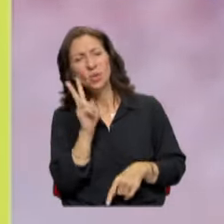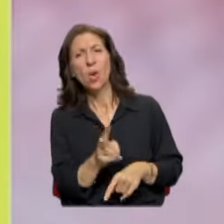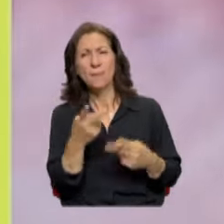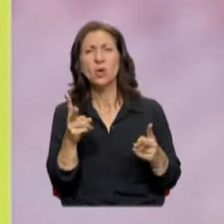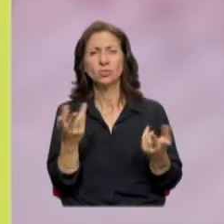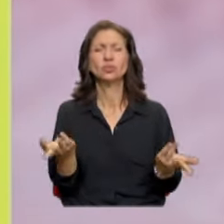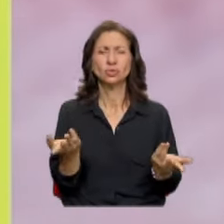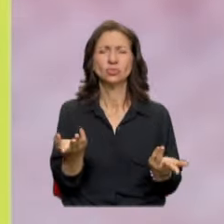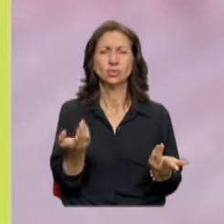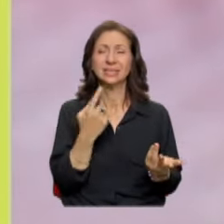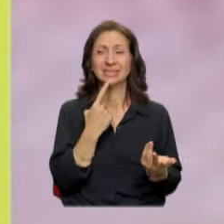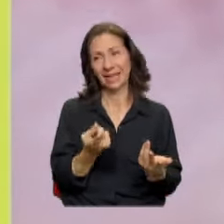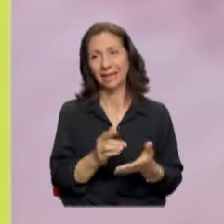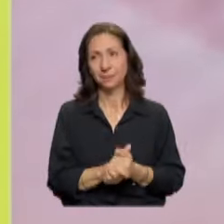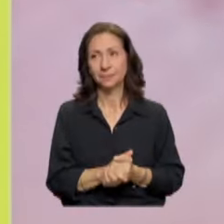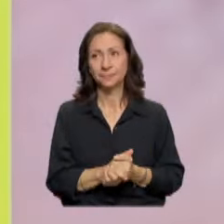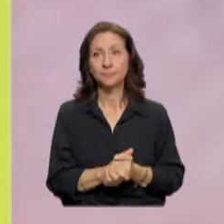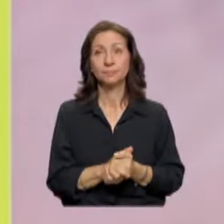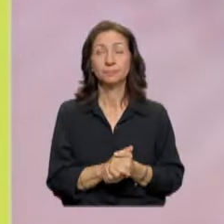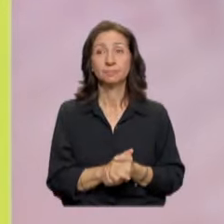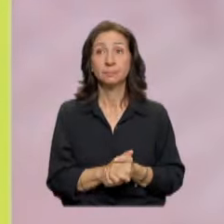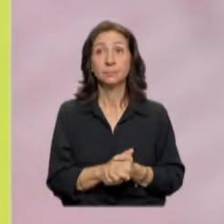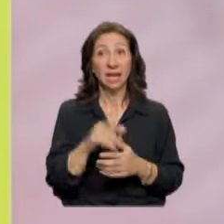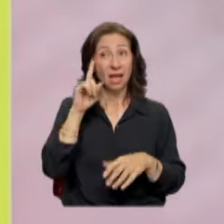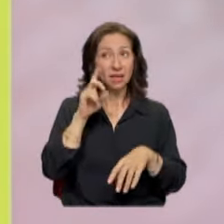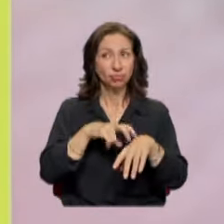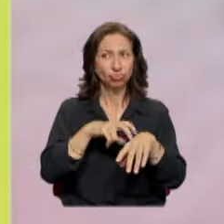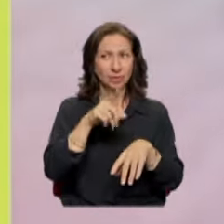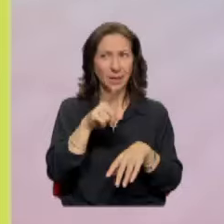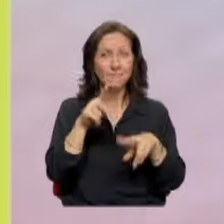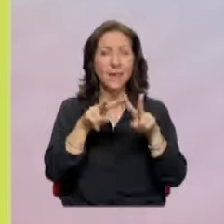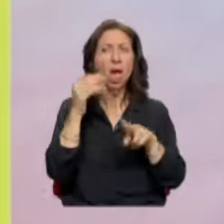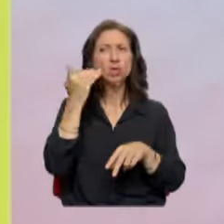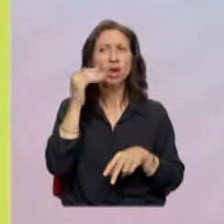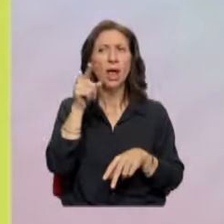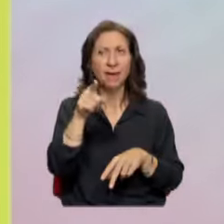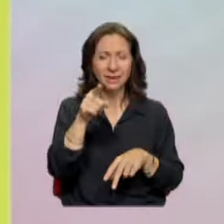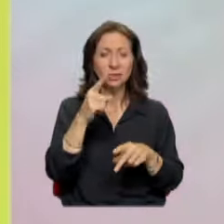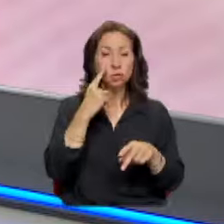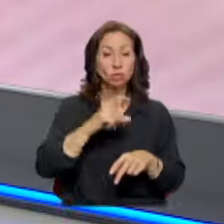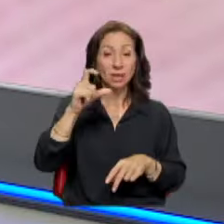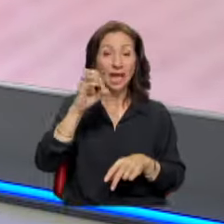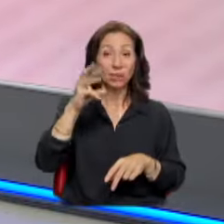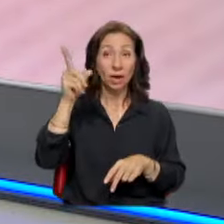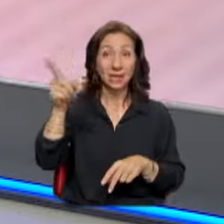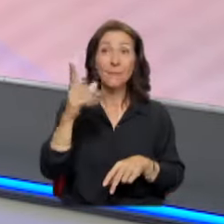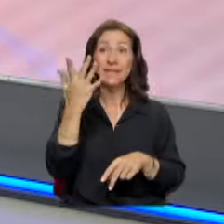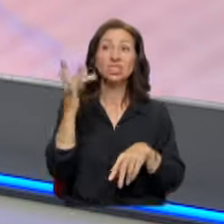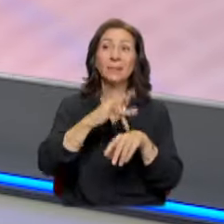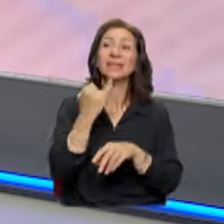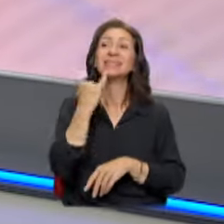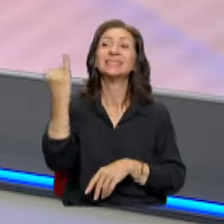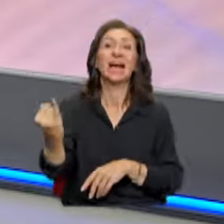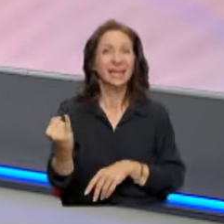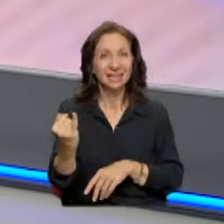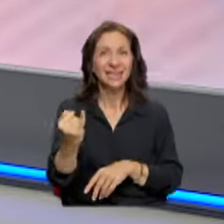görebiliyoruz ifadelerini kullandı diyor hatırlayacaksınız Meral Akşen in Cumhurbaşkanı Erdoğan'ı beştepe'de